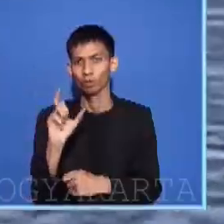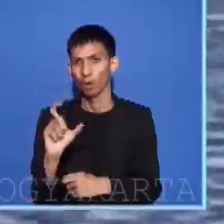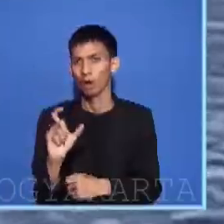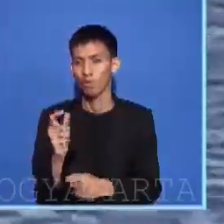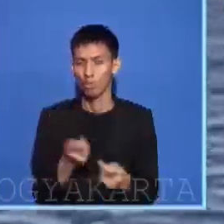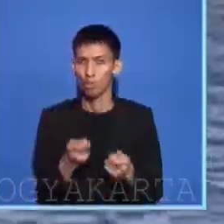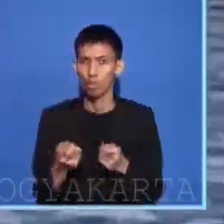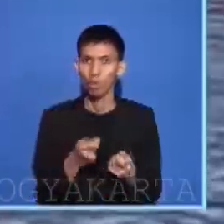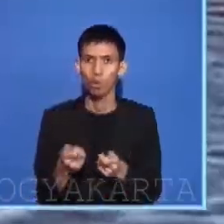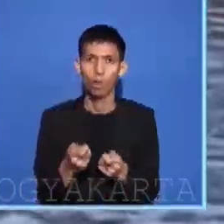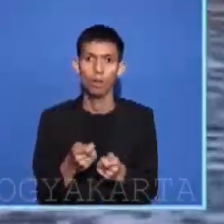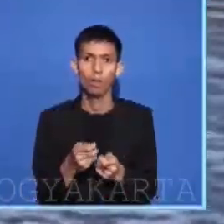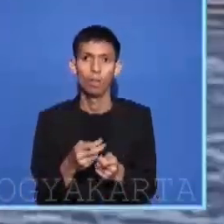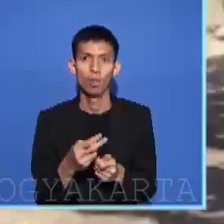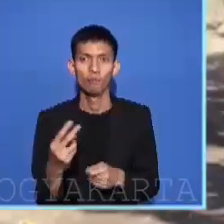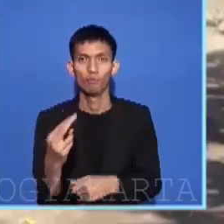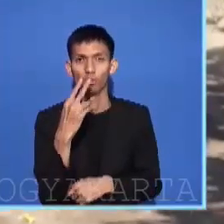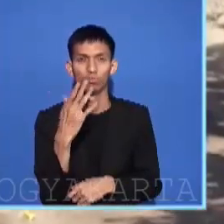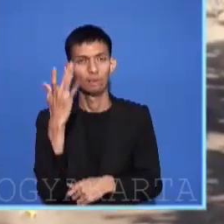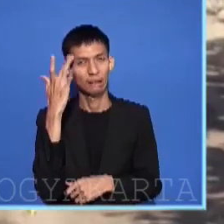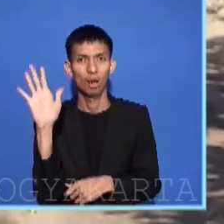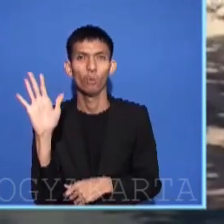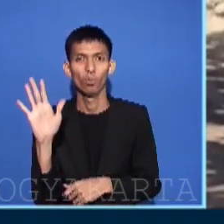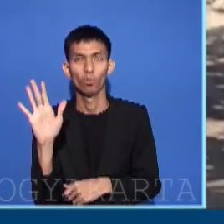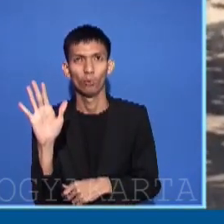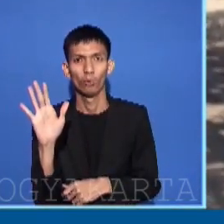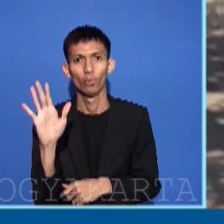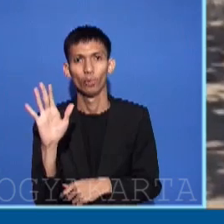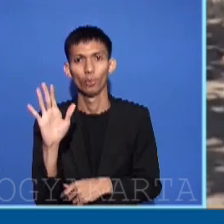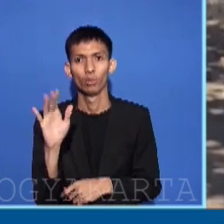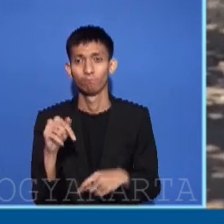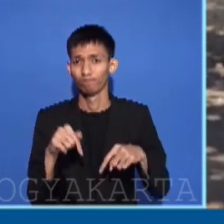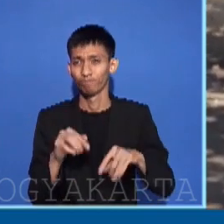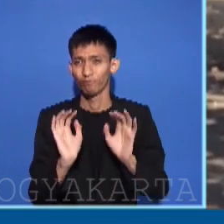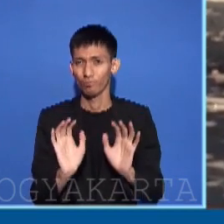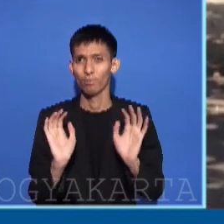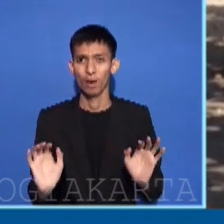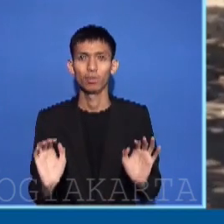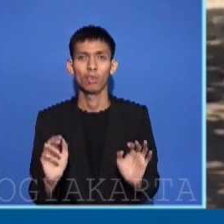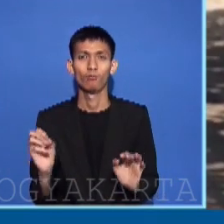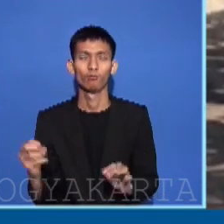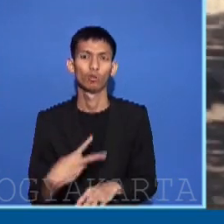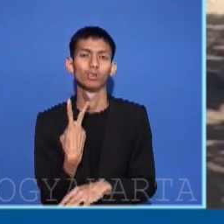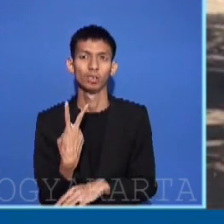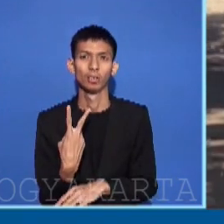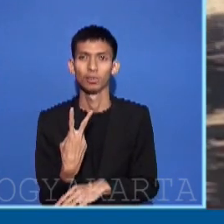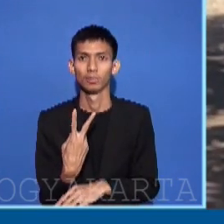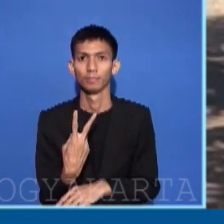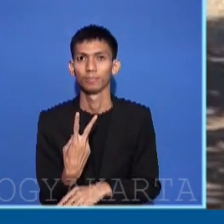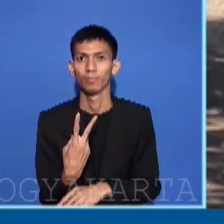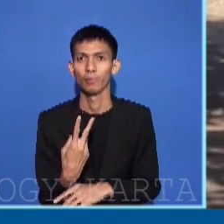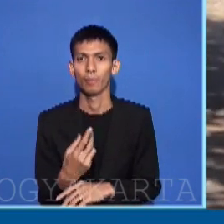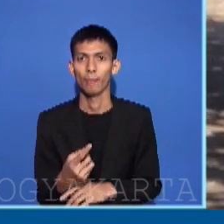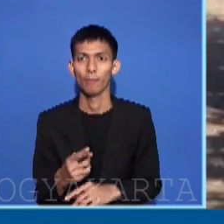anggenipun ngendhaleni virus menika. Nah, anu Pak, napa pun saniku kathah virus e? Oh, virus. Nggih, virus niku kematian dini